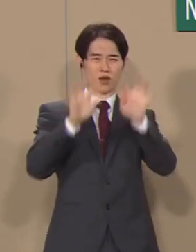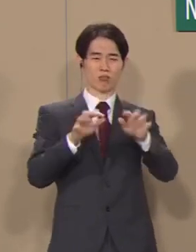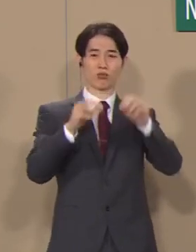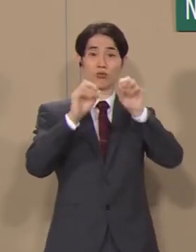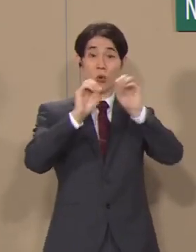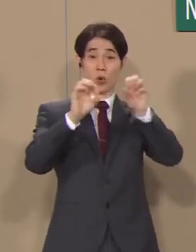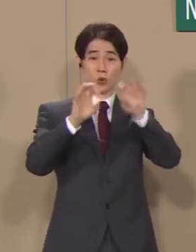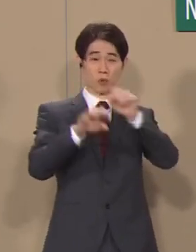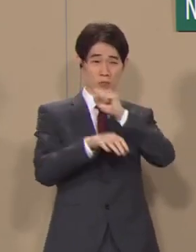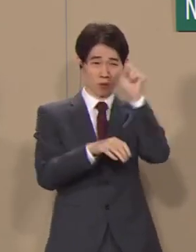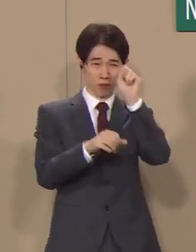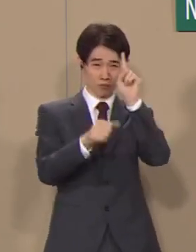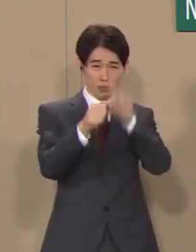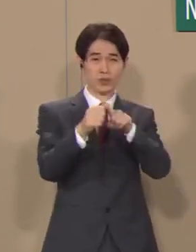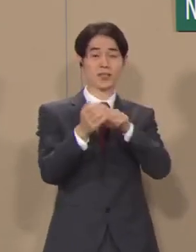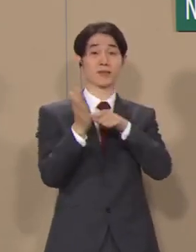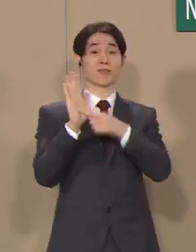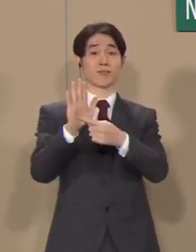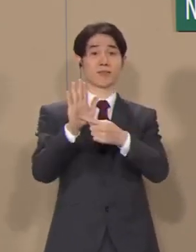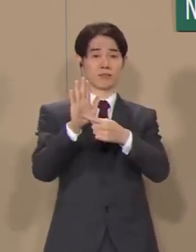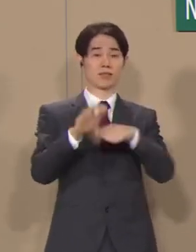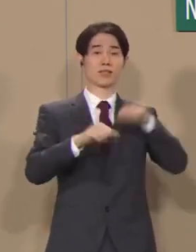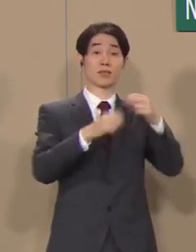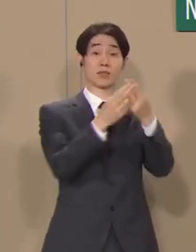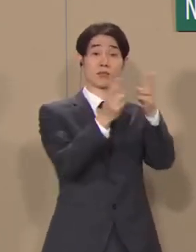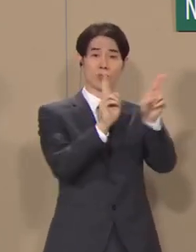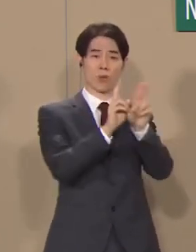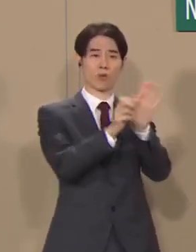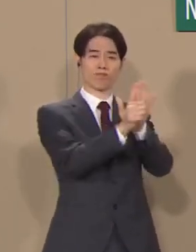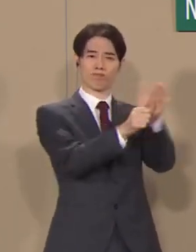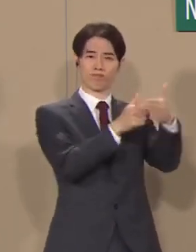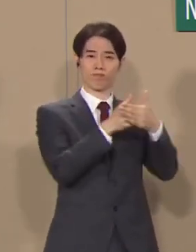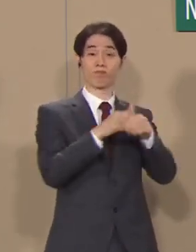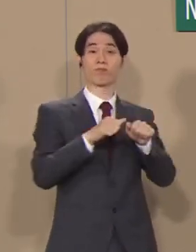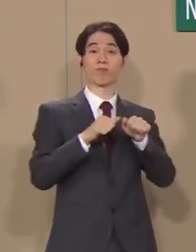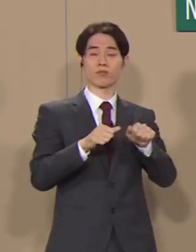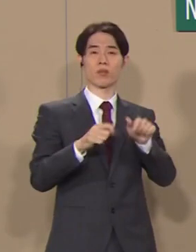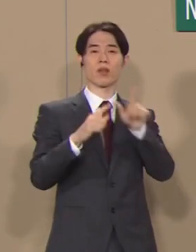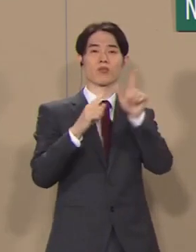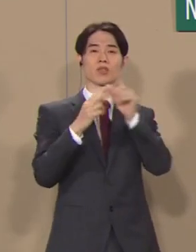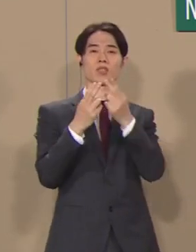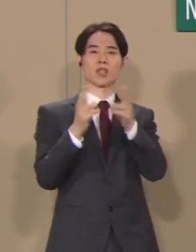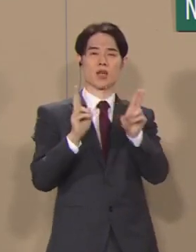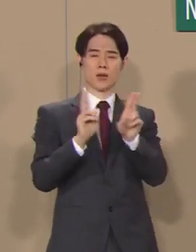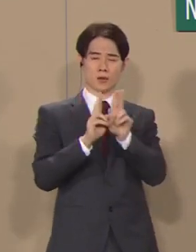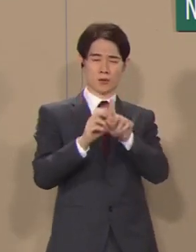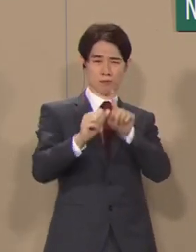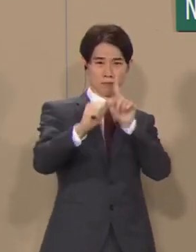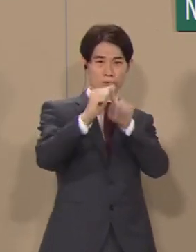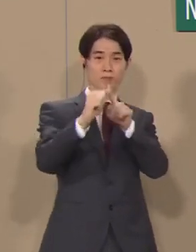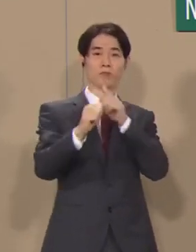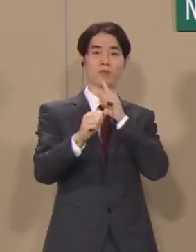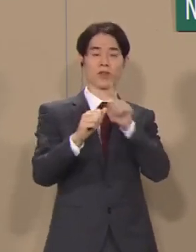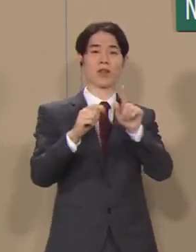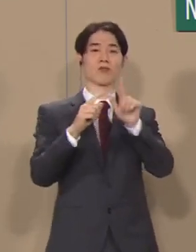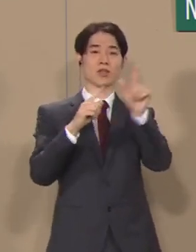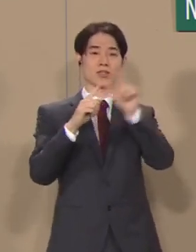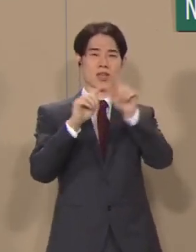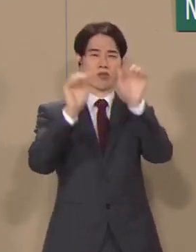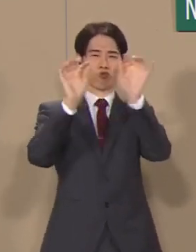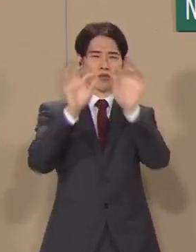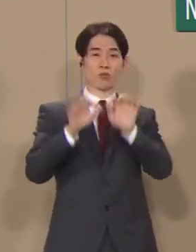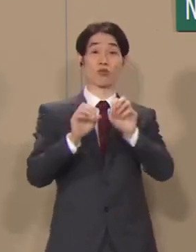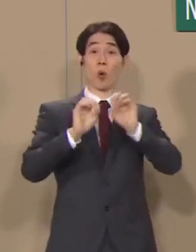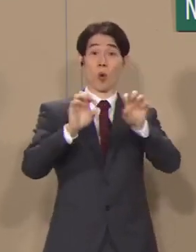という民意によって自民党との協力関係を築き我々 nhk 等の悲願である nhkスクランブル放送の実現